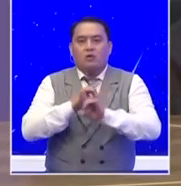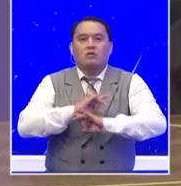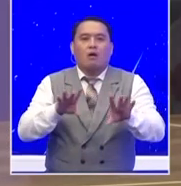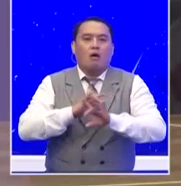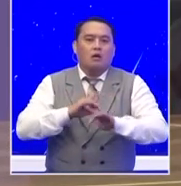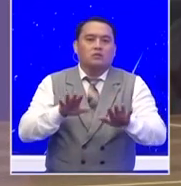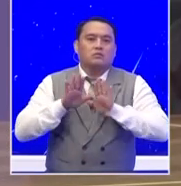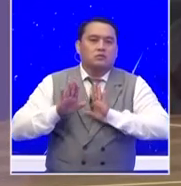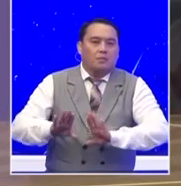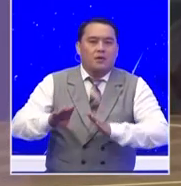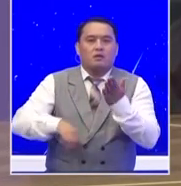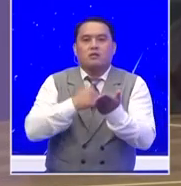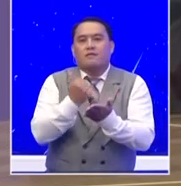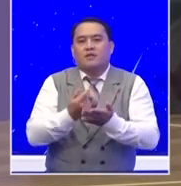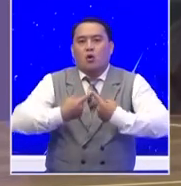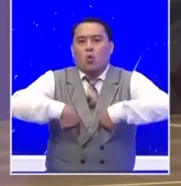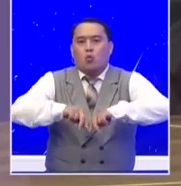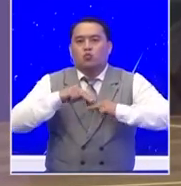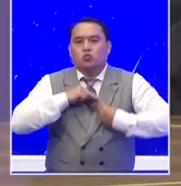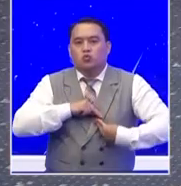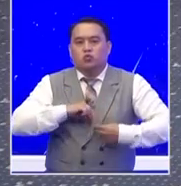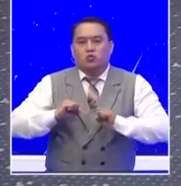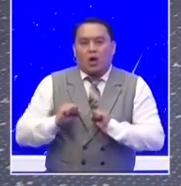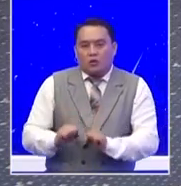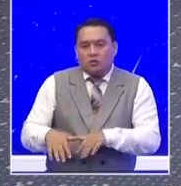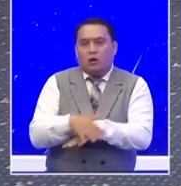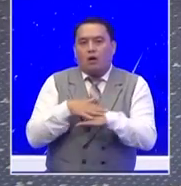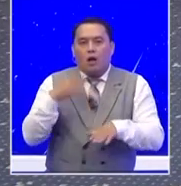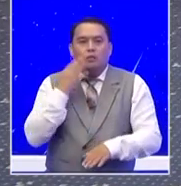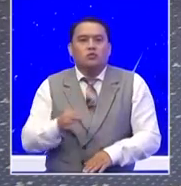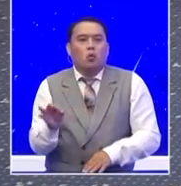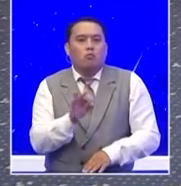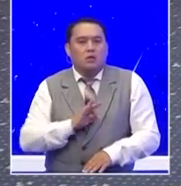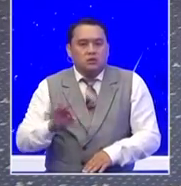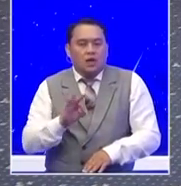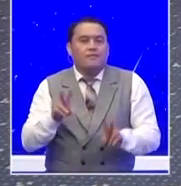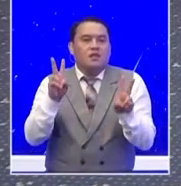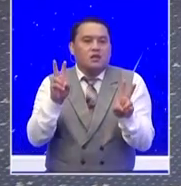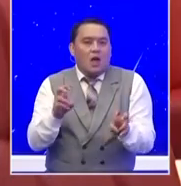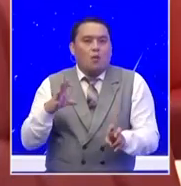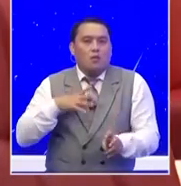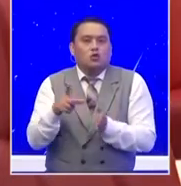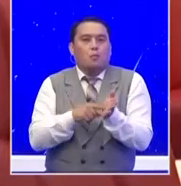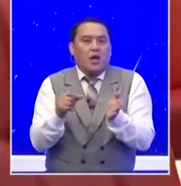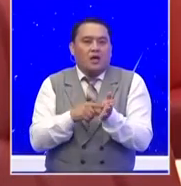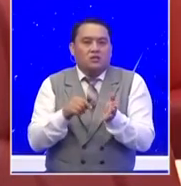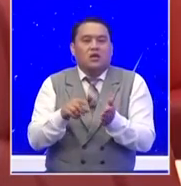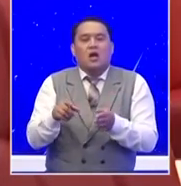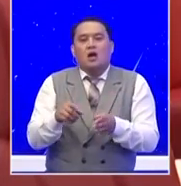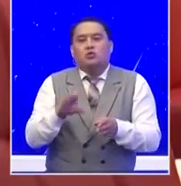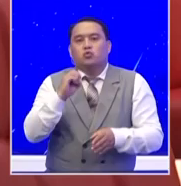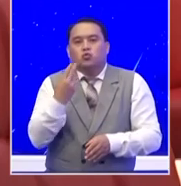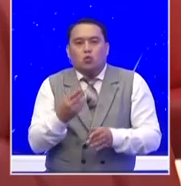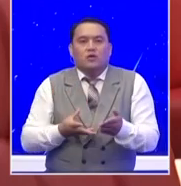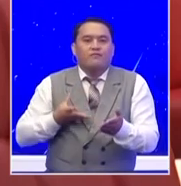Далибаев, заместитель главы Департамента комитета труда и соцзащиты населения по Алматинской области. Затронули также тему пенсионных отчислений и